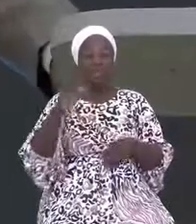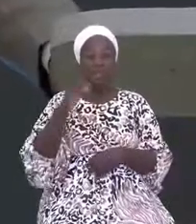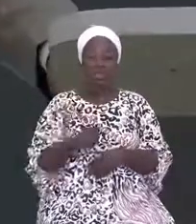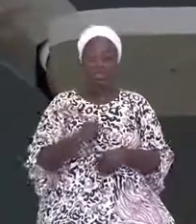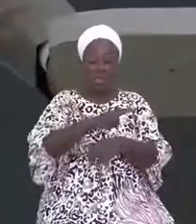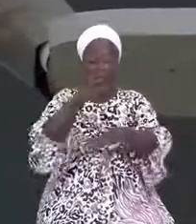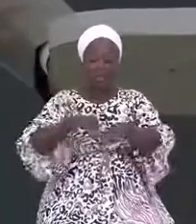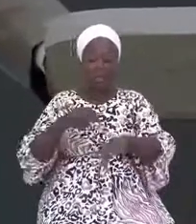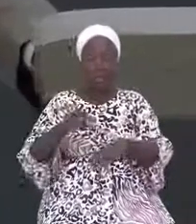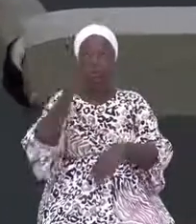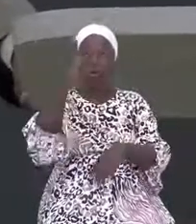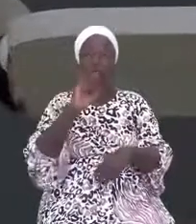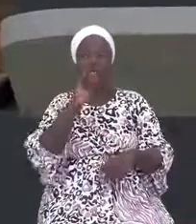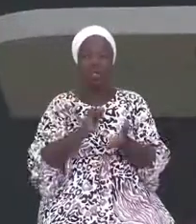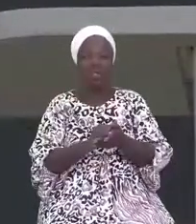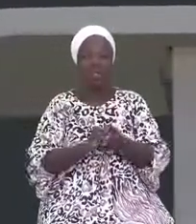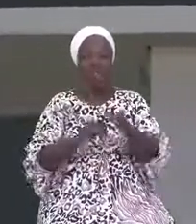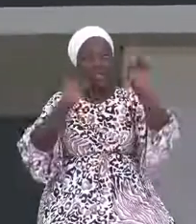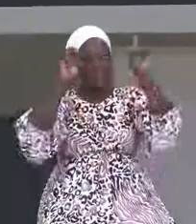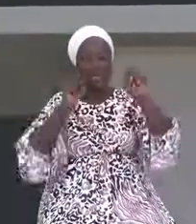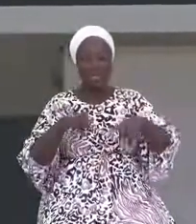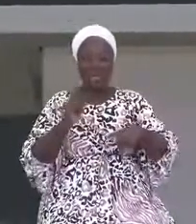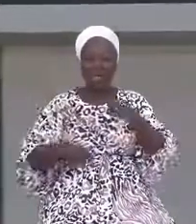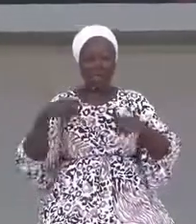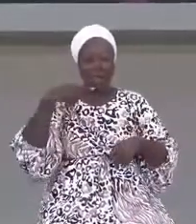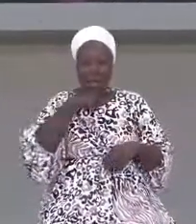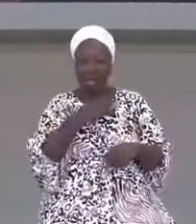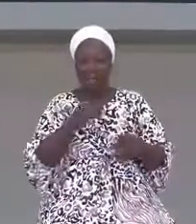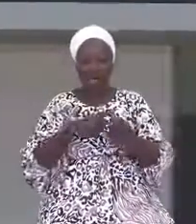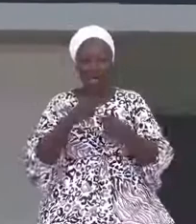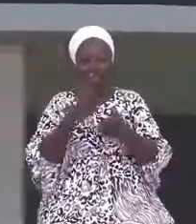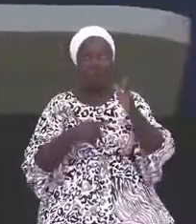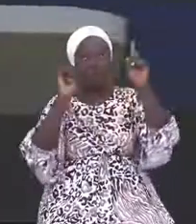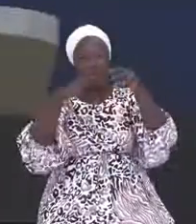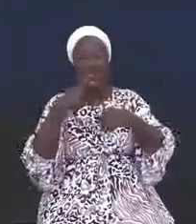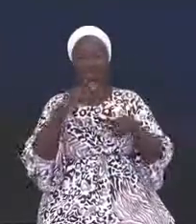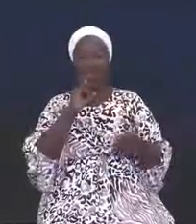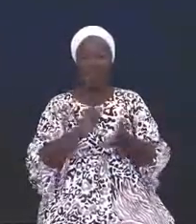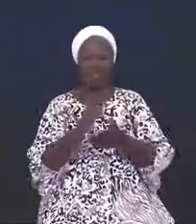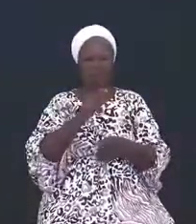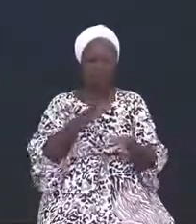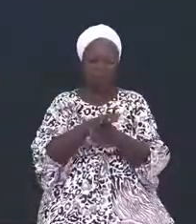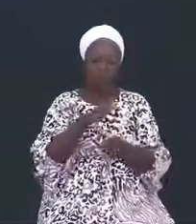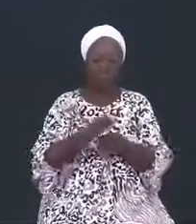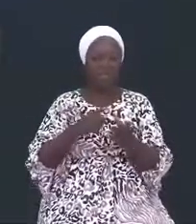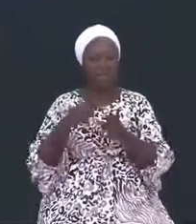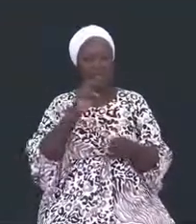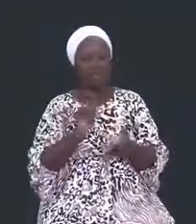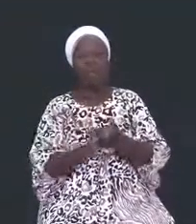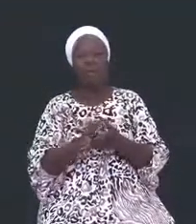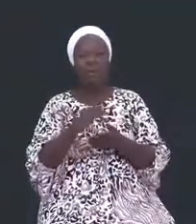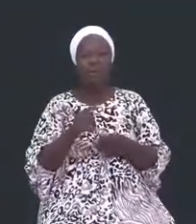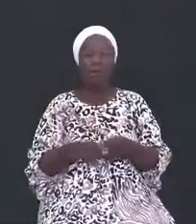mentir. Et ce qu'il a dit, il le fera. Alors il nous dit que, afin que par deux